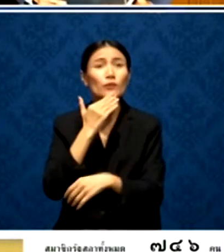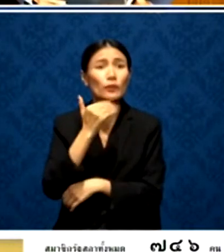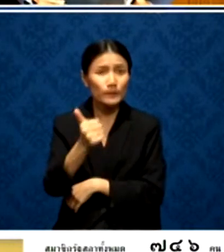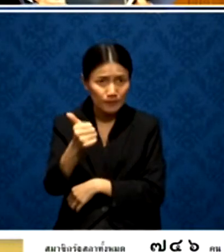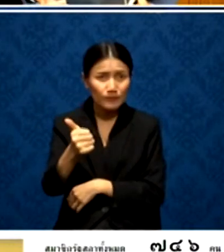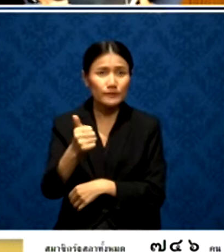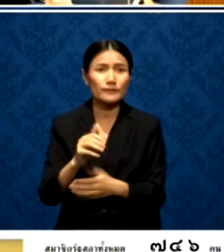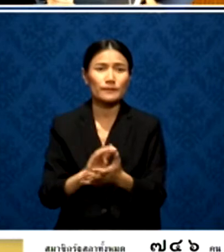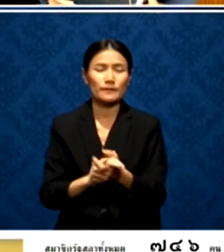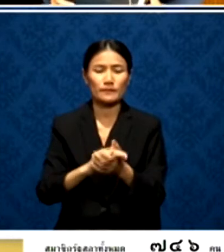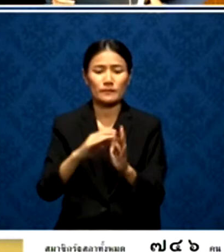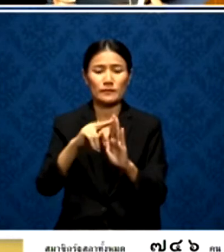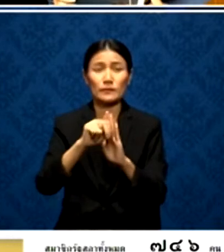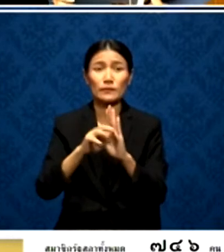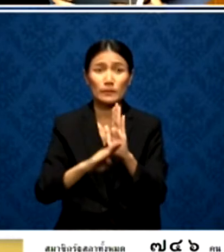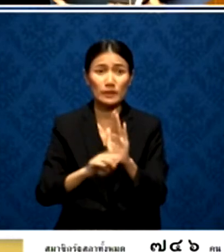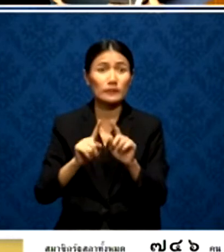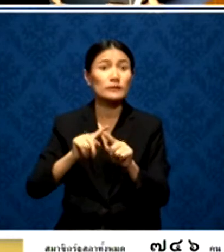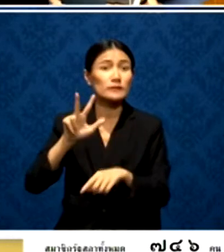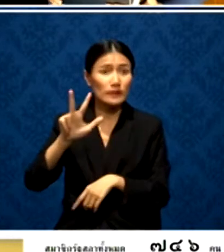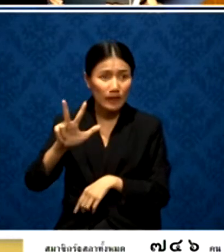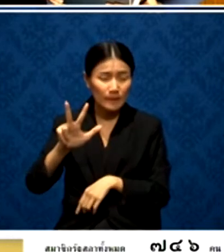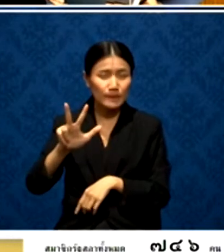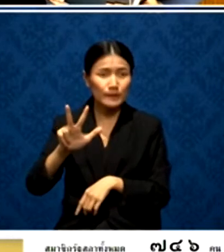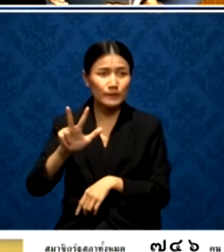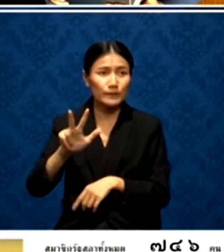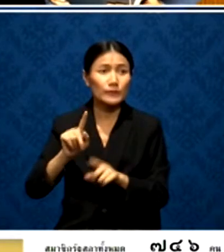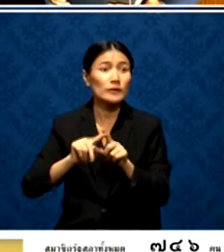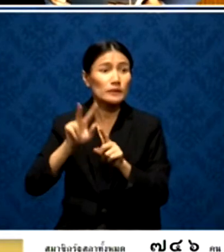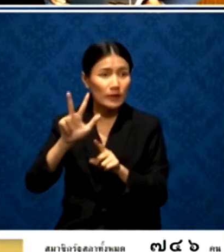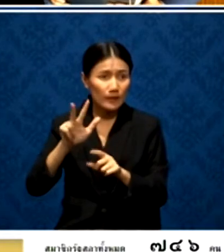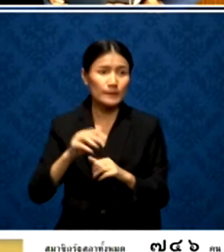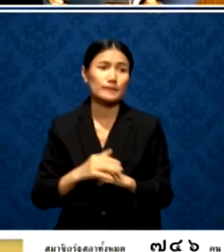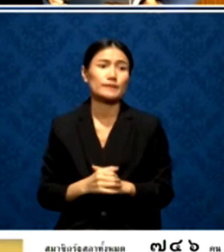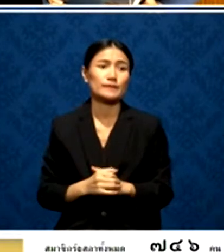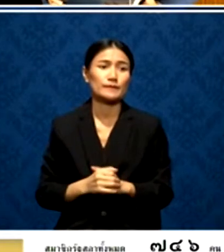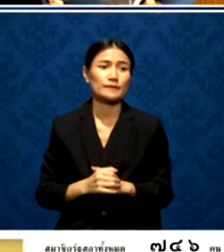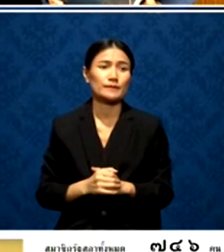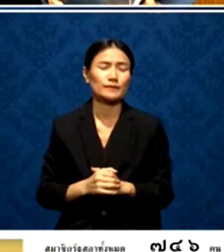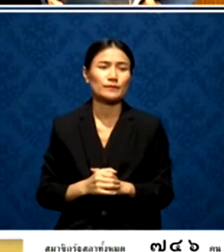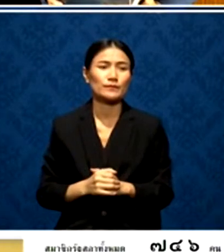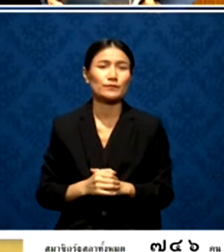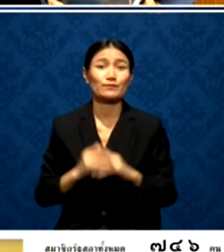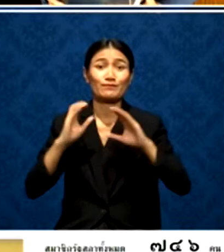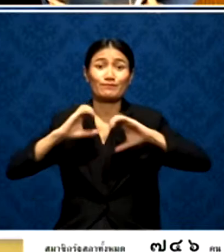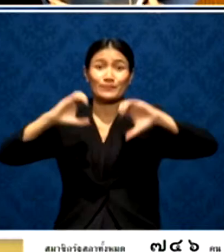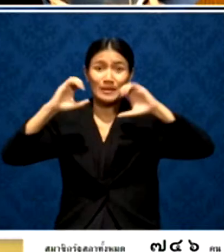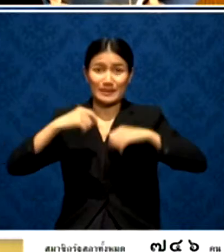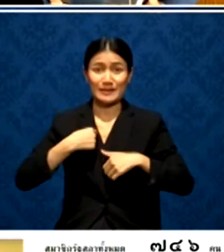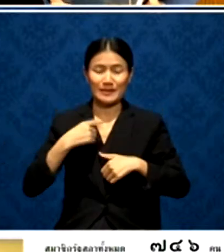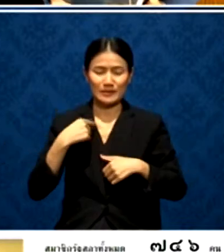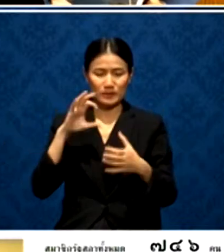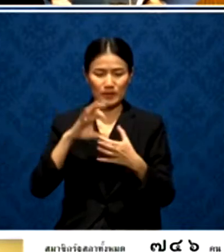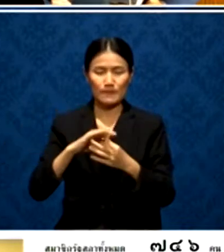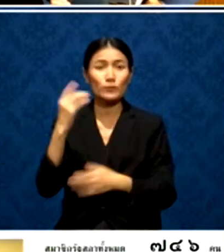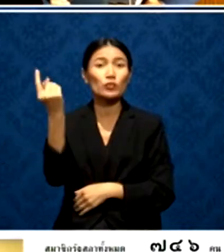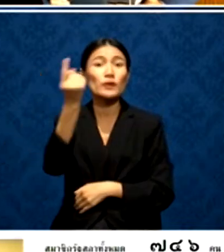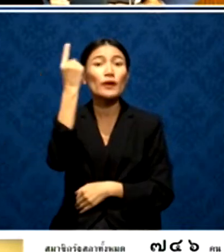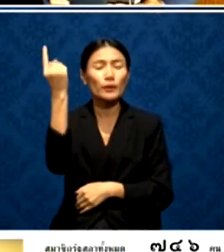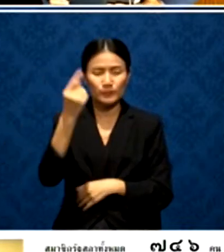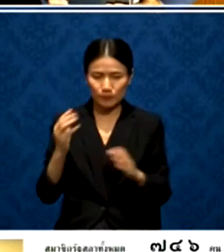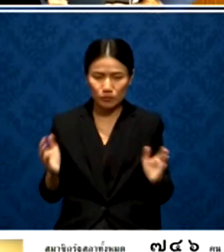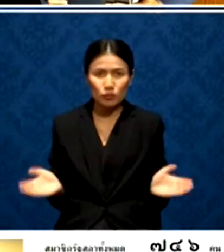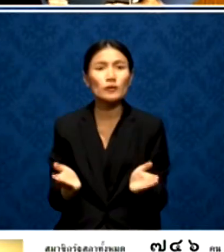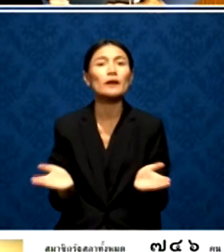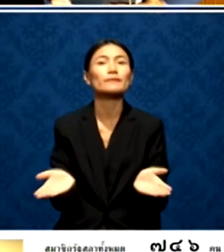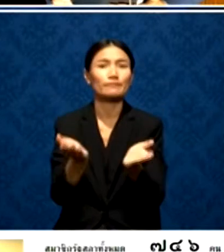นโยบายที่3คือรัฐบาลจะผลักดันการสร้างรายได้จากการท่องเที่ยวเพราะการท่องเ